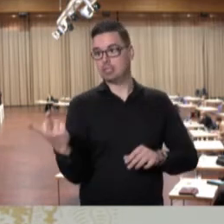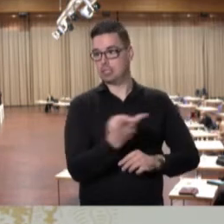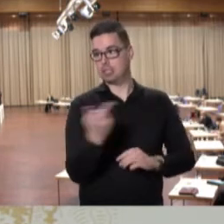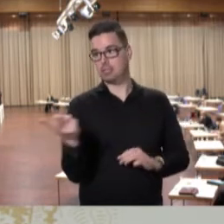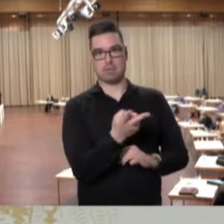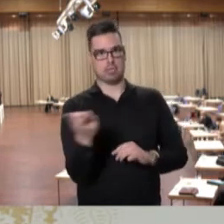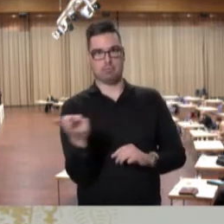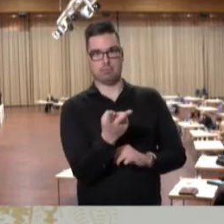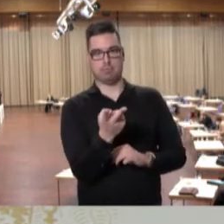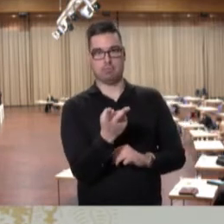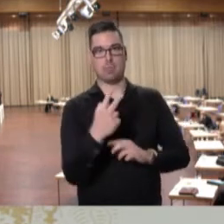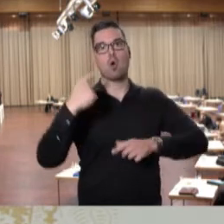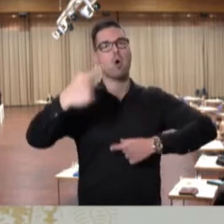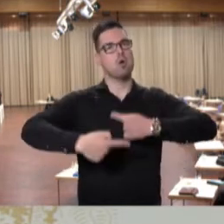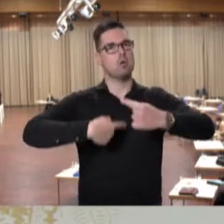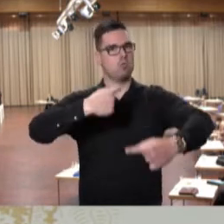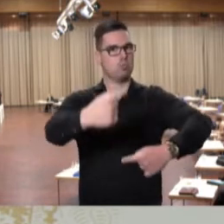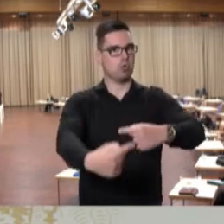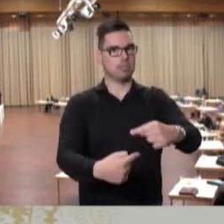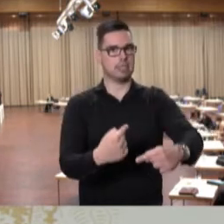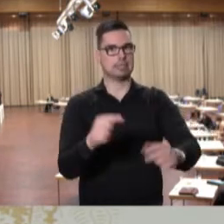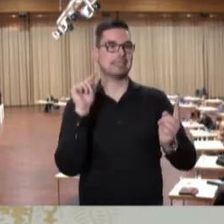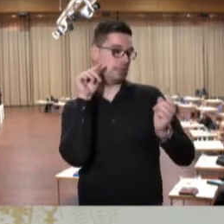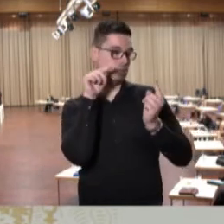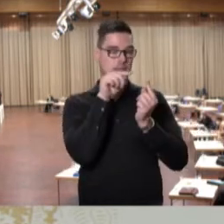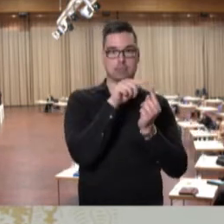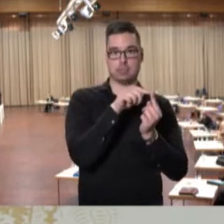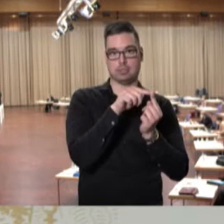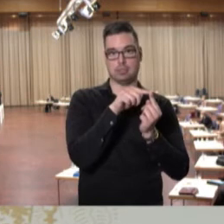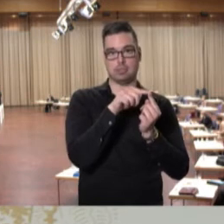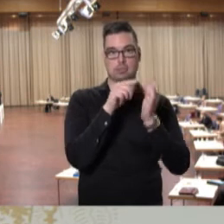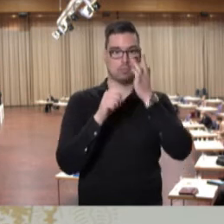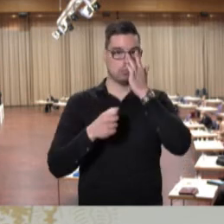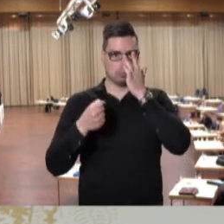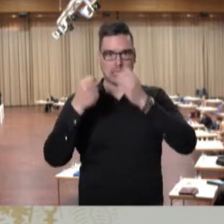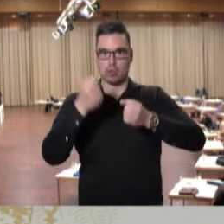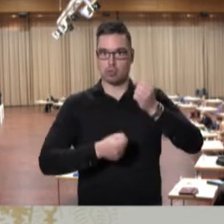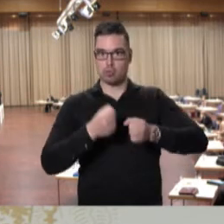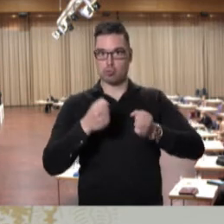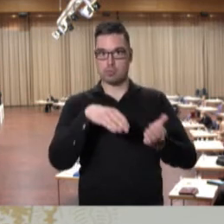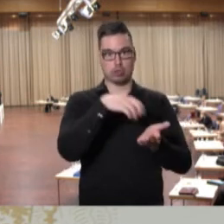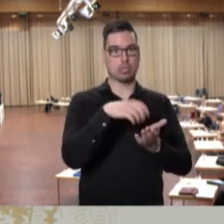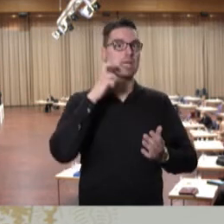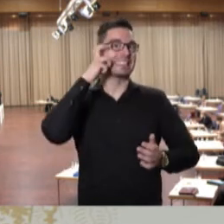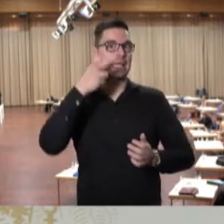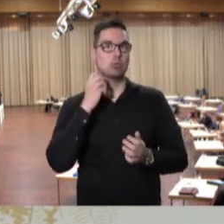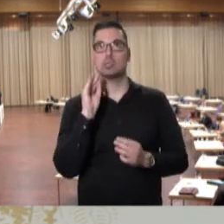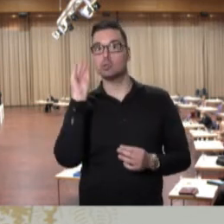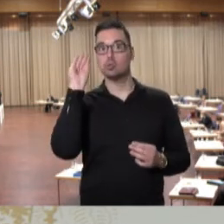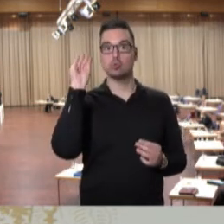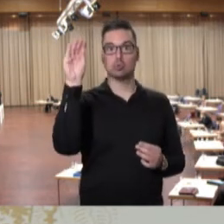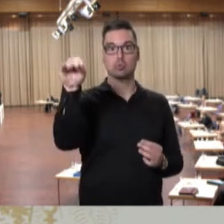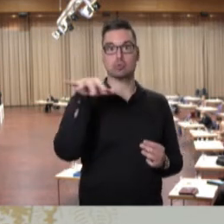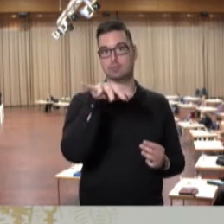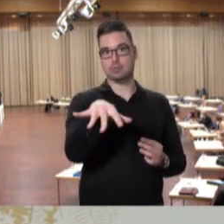playern einen prozess zu moderieren mit dem ziel den automobilstandort salome eine zukunftsperspektive zu